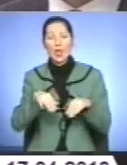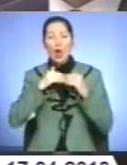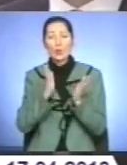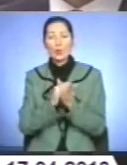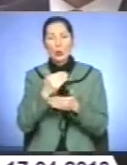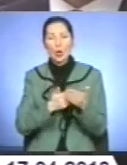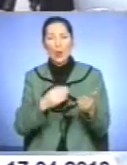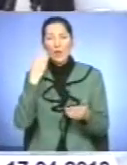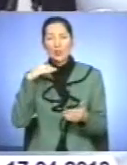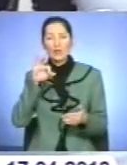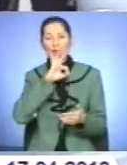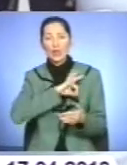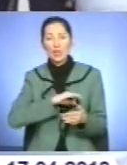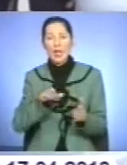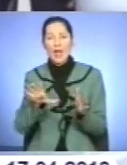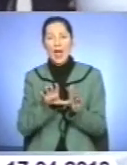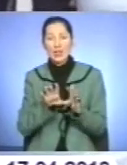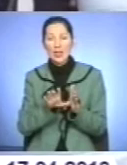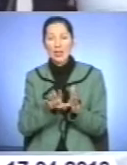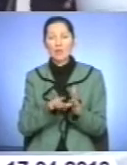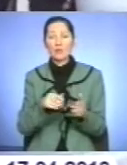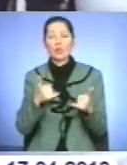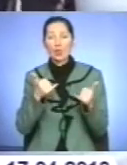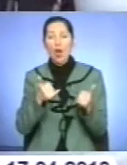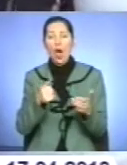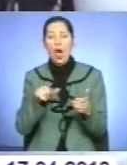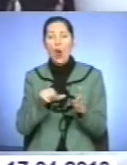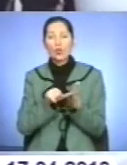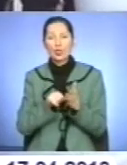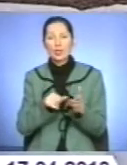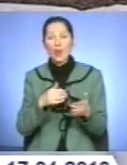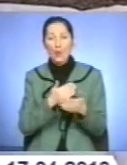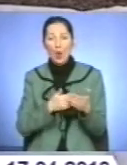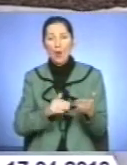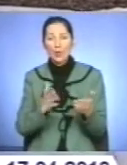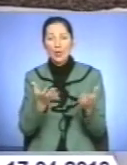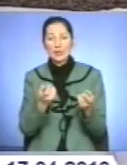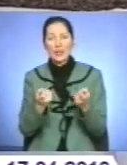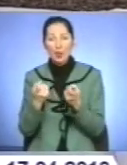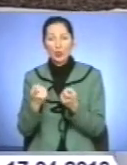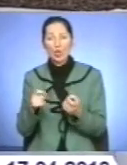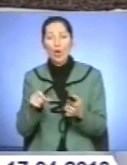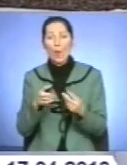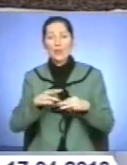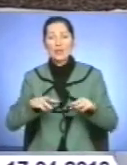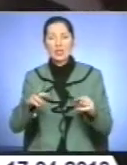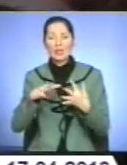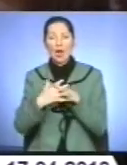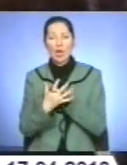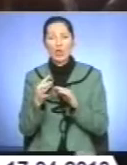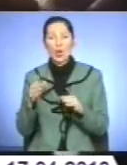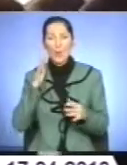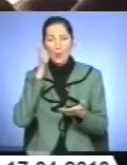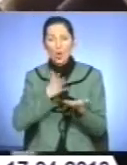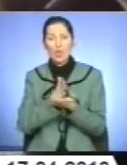комунальній сфері та виробництві. До участі у програмі будуть залучені Міністерство аграрної політики, Мінрегіонбуд та Міненерго. Я